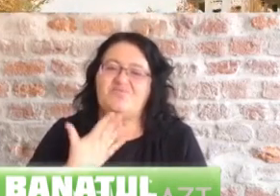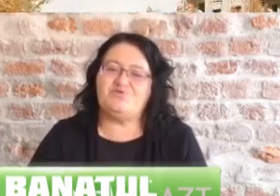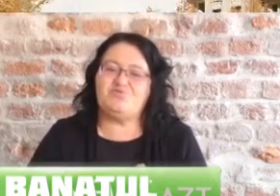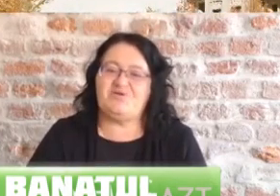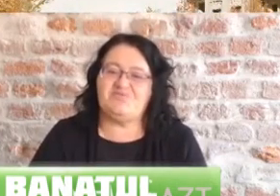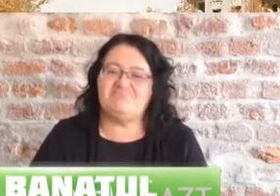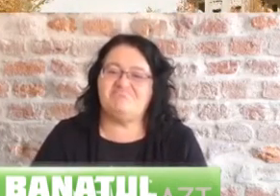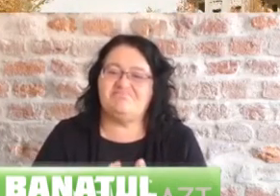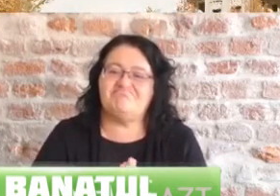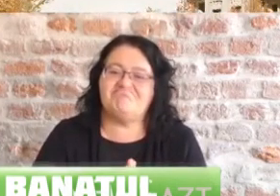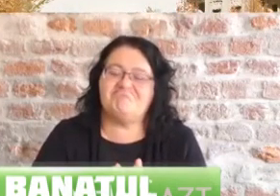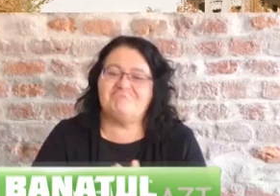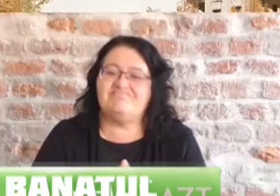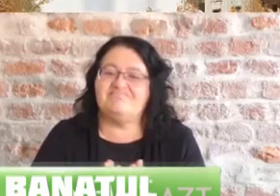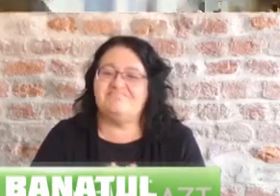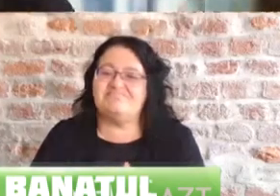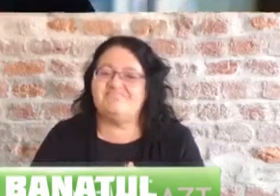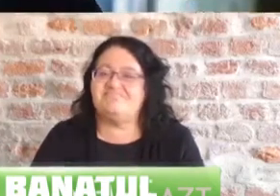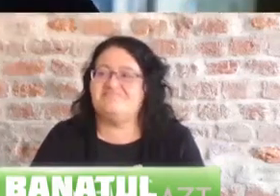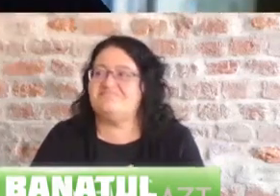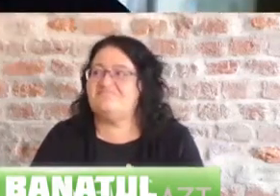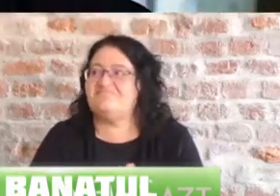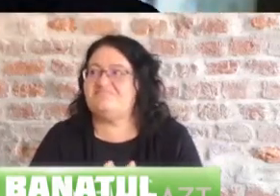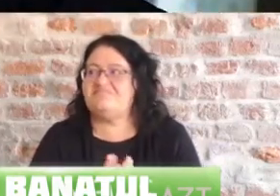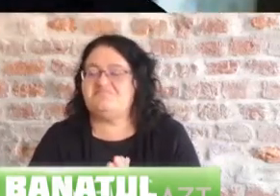mulțumim. Dacă... Da, o să...